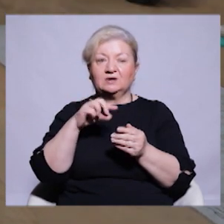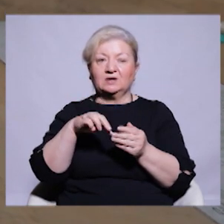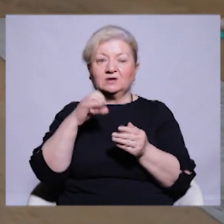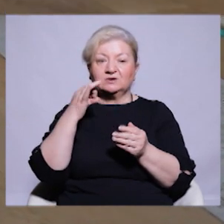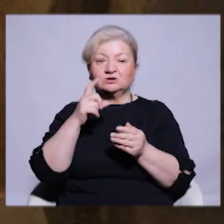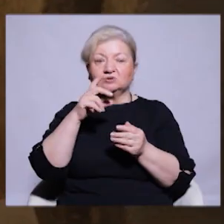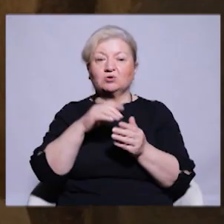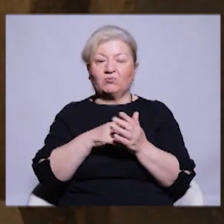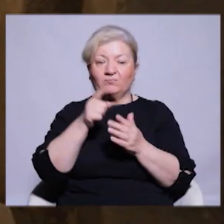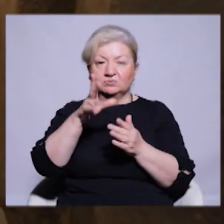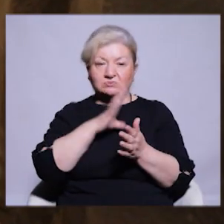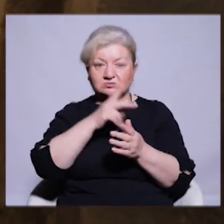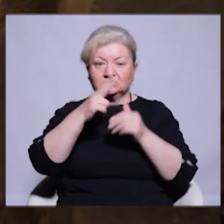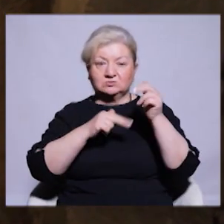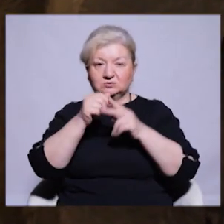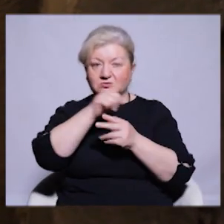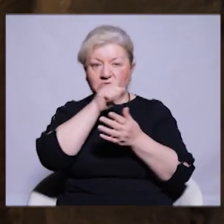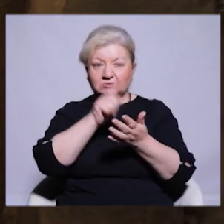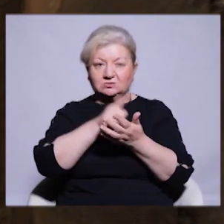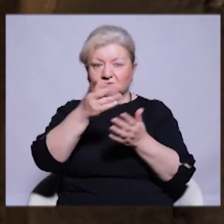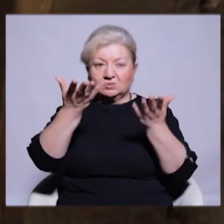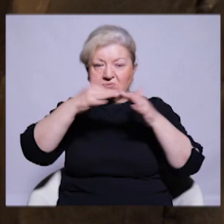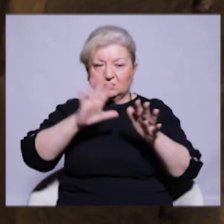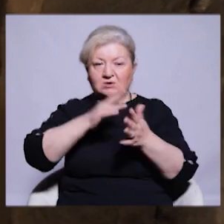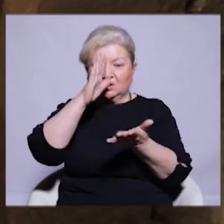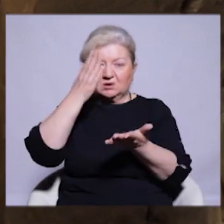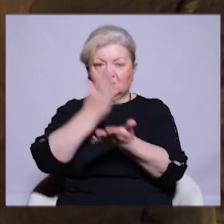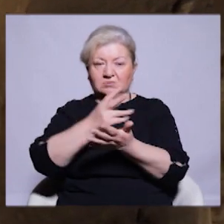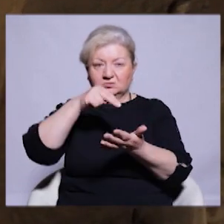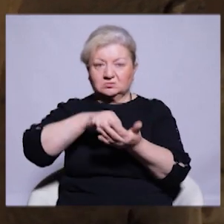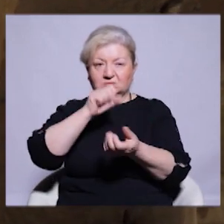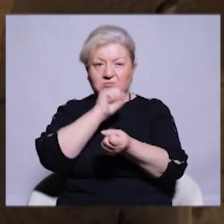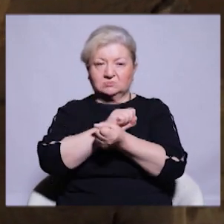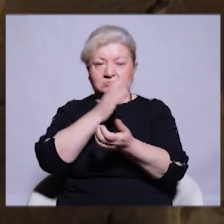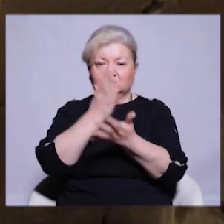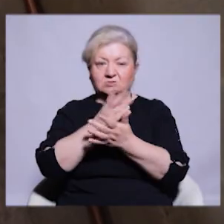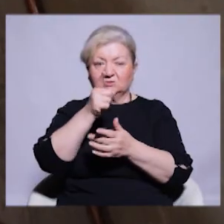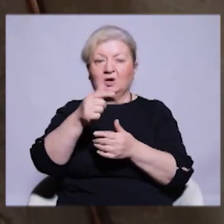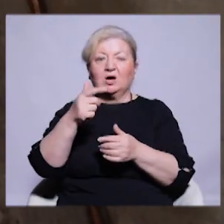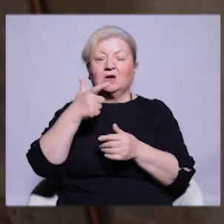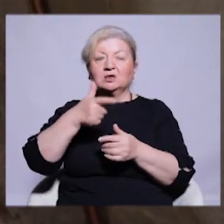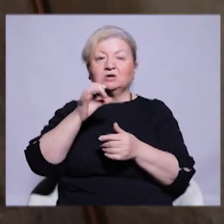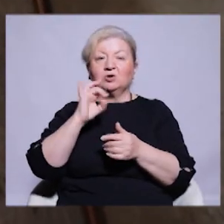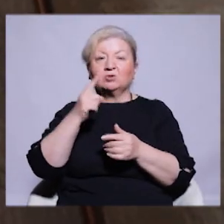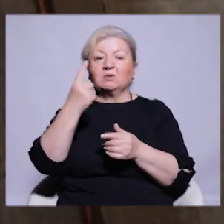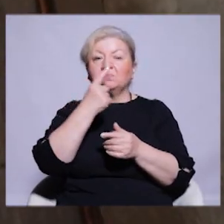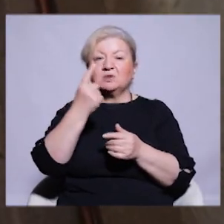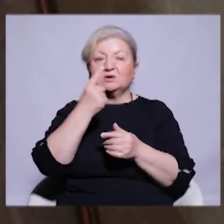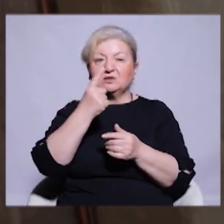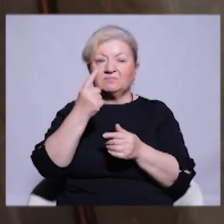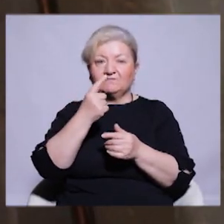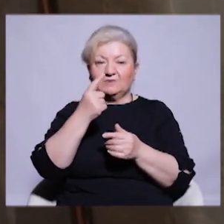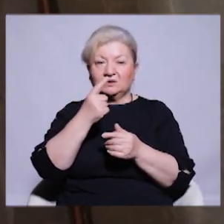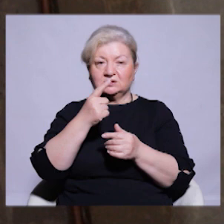რომ ვახტანგ გორგასლის მიერ აშენებული სვეტი ცხოველი არ დანგრეულა, დგას. გიორგი პირველის დროს აშენებული სვეტი ცხოველი, ეს არის